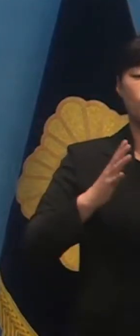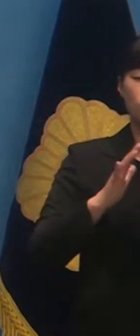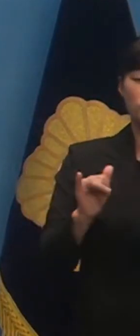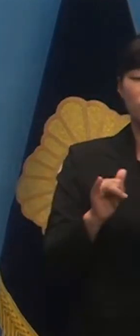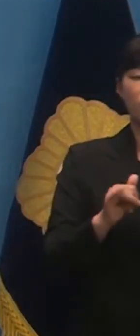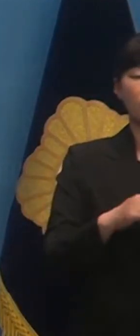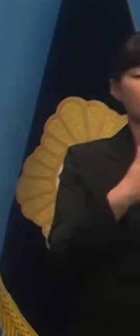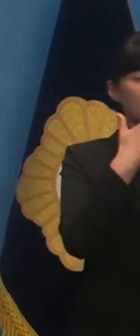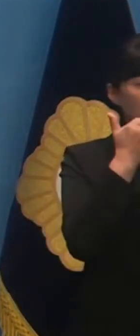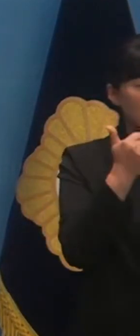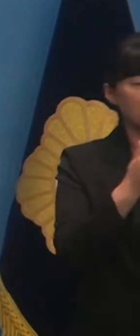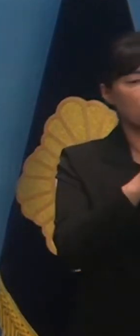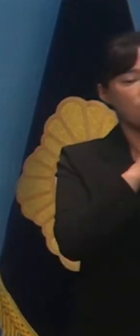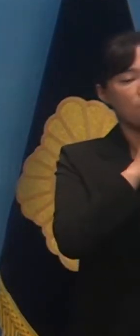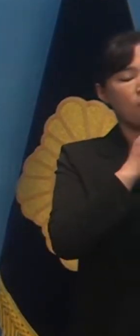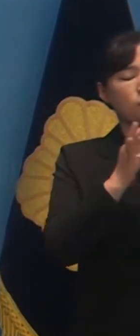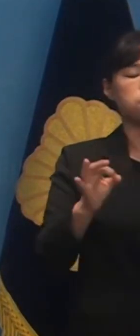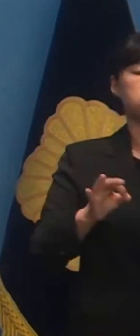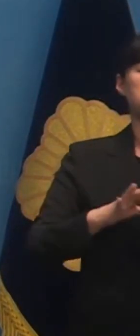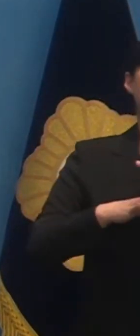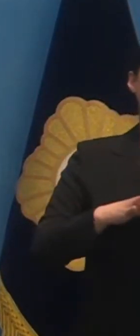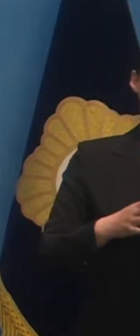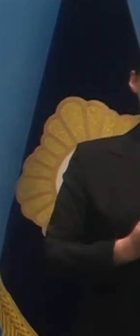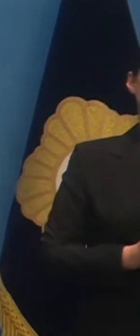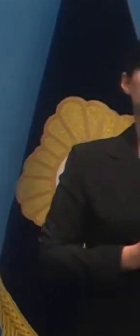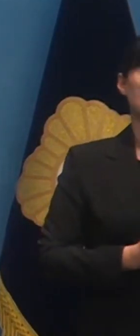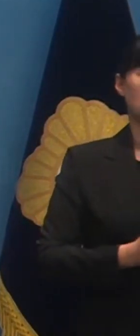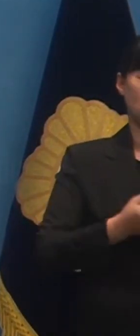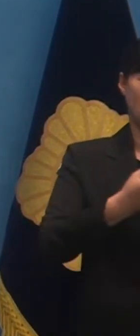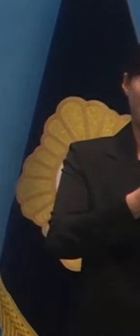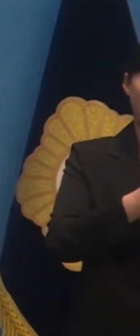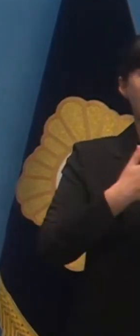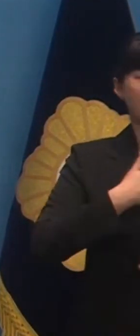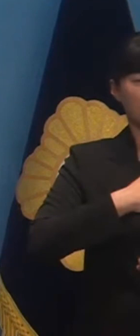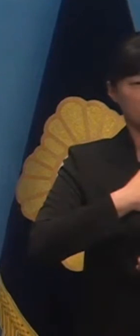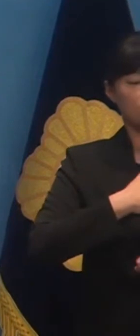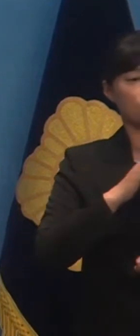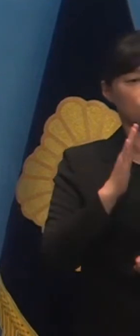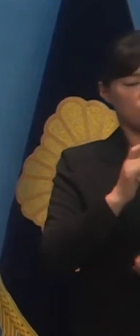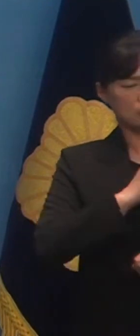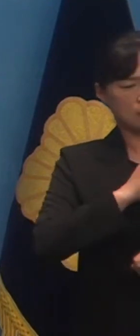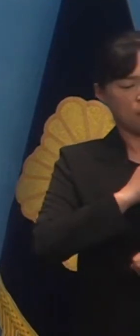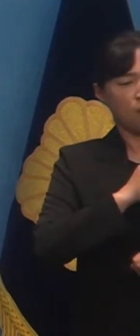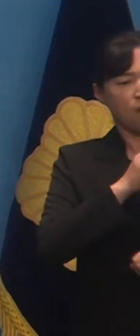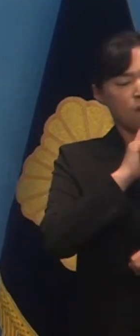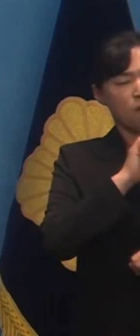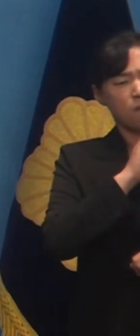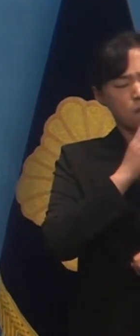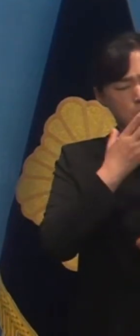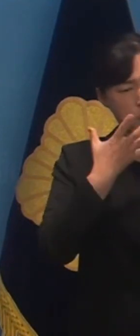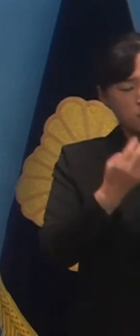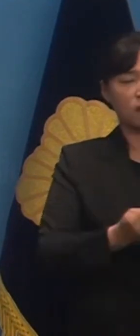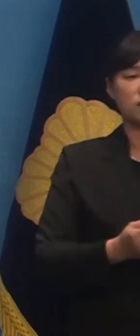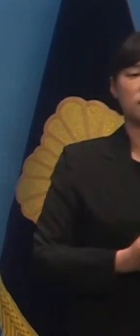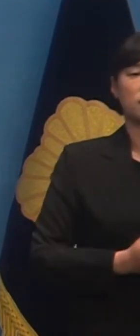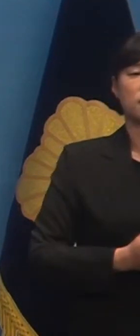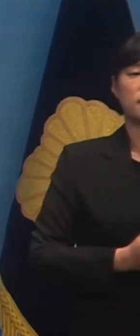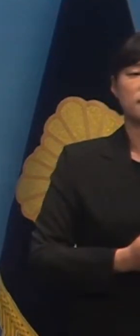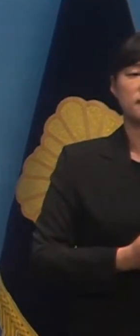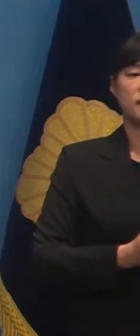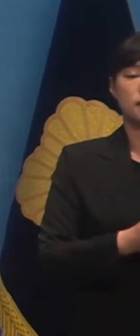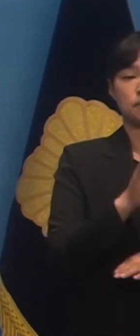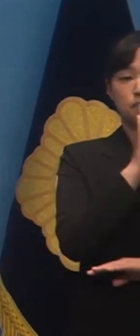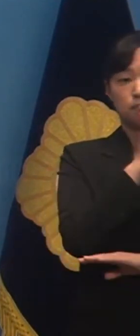국민들과 학부모님들은 너무나도 놀란 상태입니다. 반드시 알아야 할 의혹들이 한두 가지가 아닙니다.